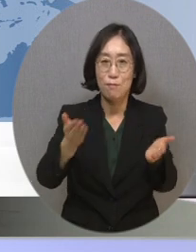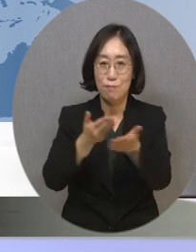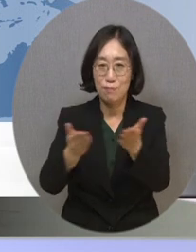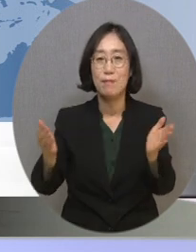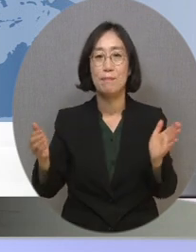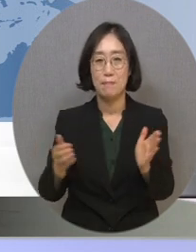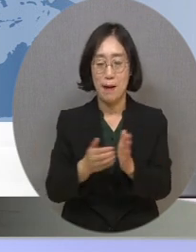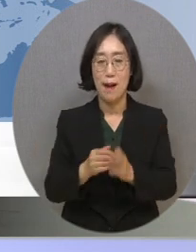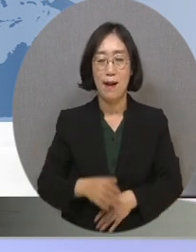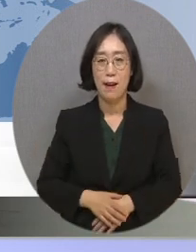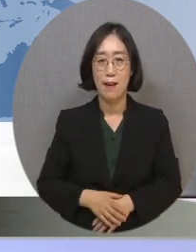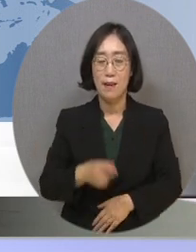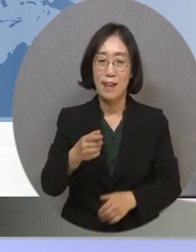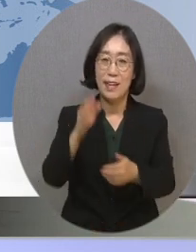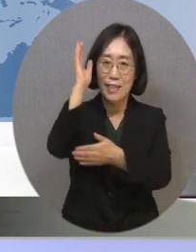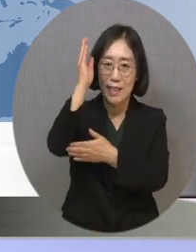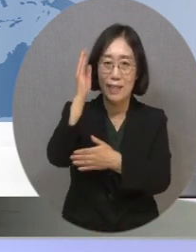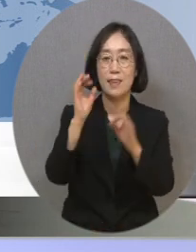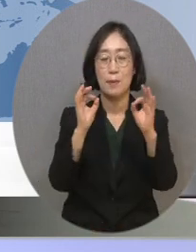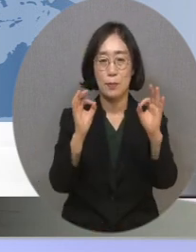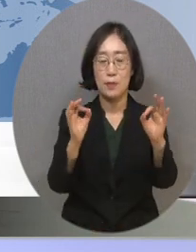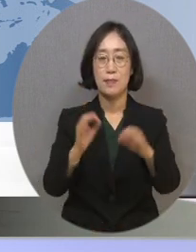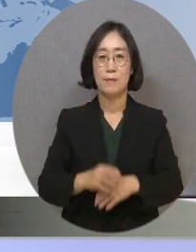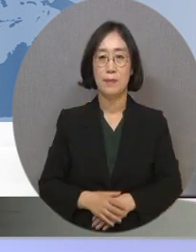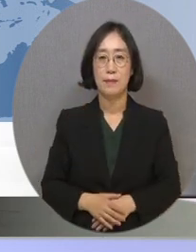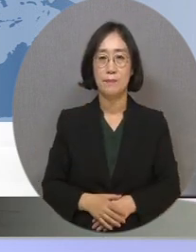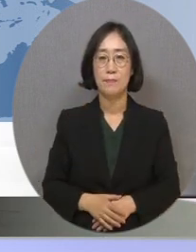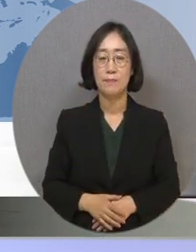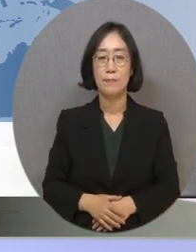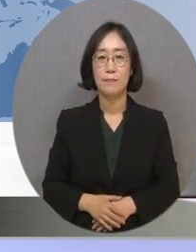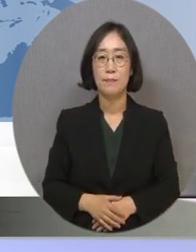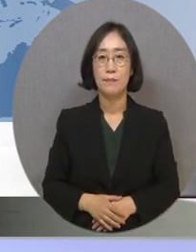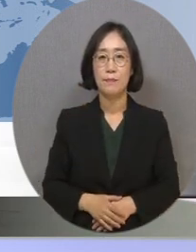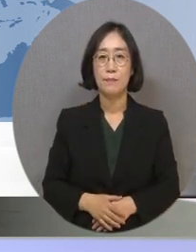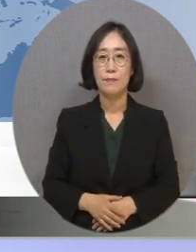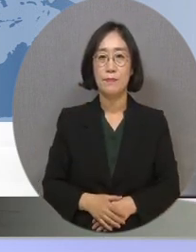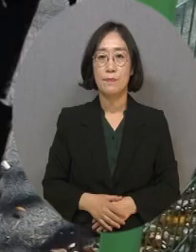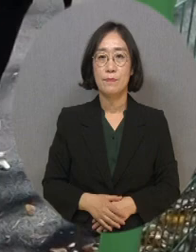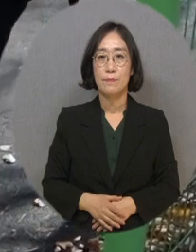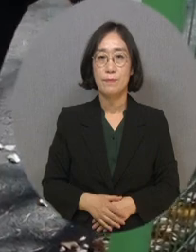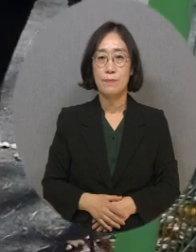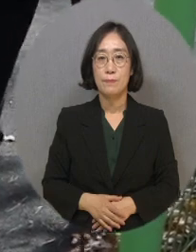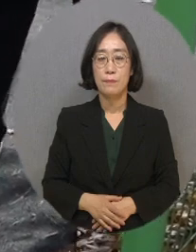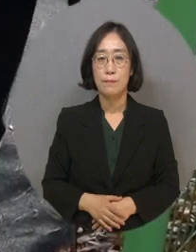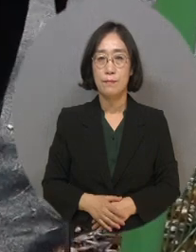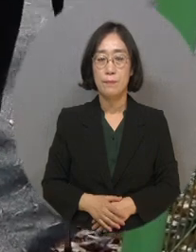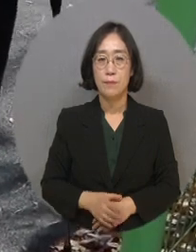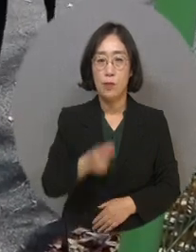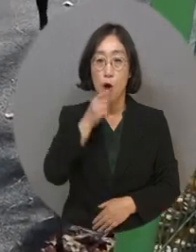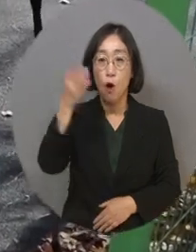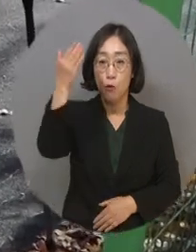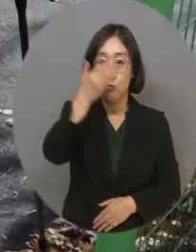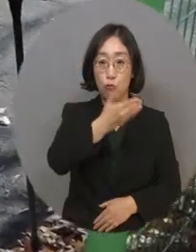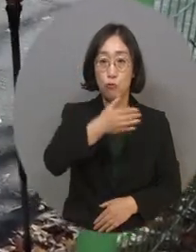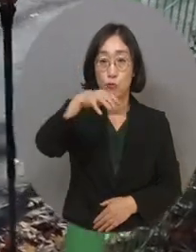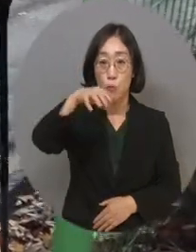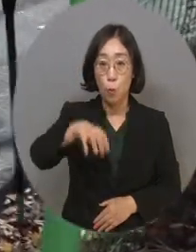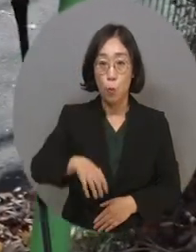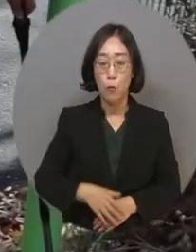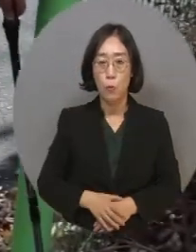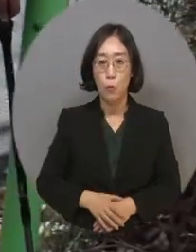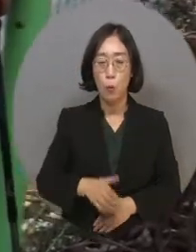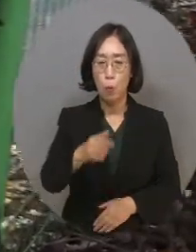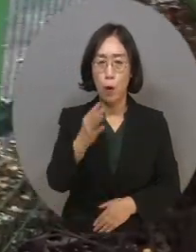있습니다 그의 이야기 정유정 기자가 담아왔습니다 여수시 문수동에 뇌병변